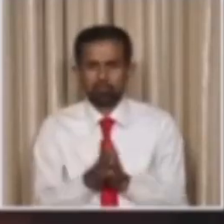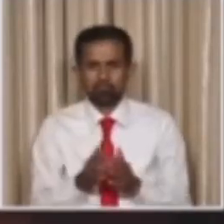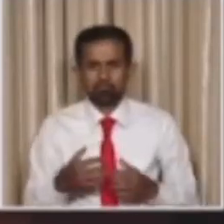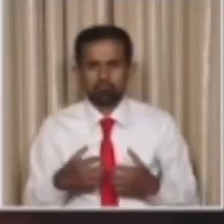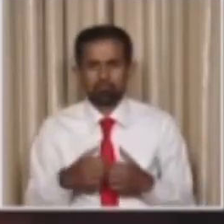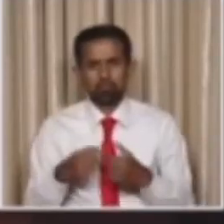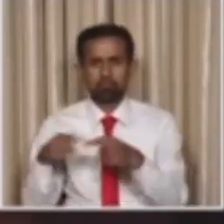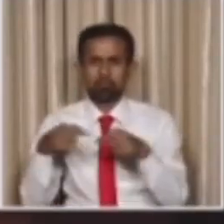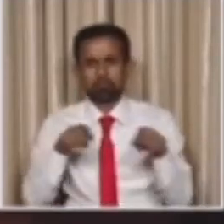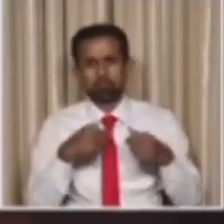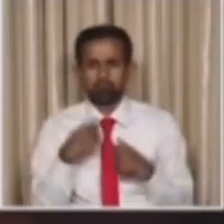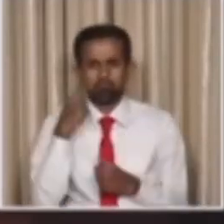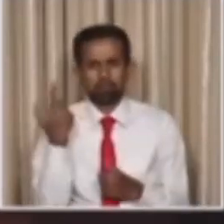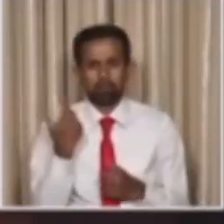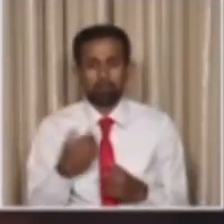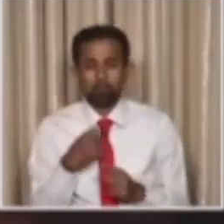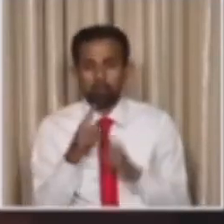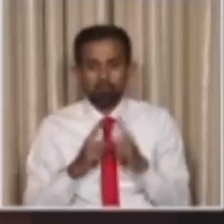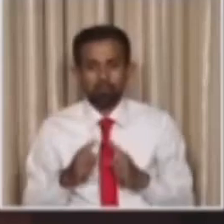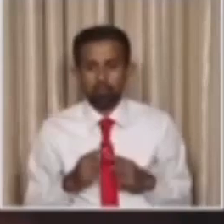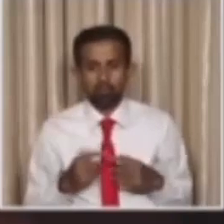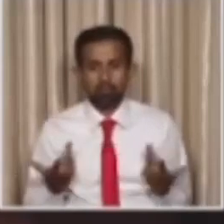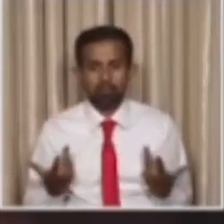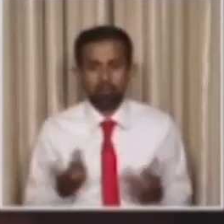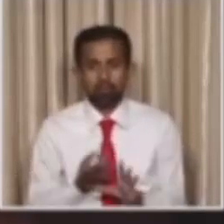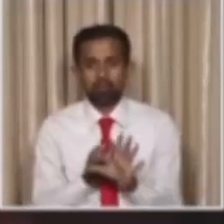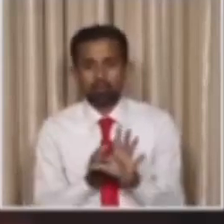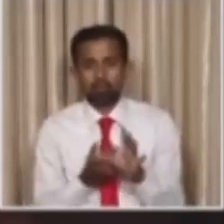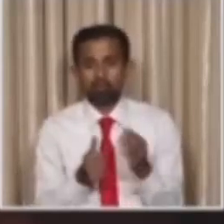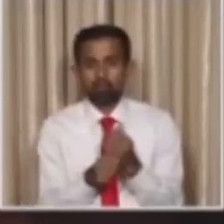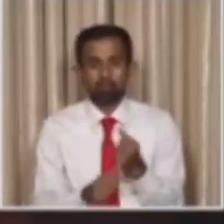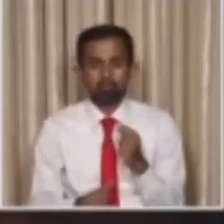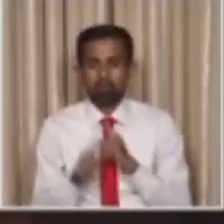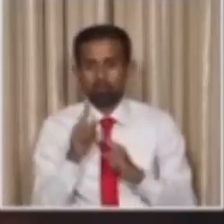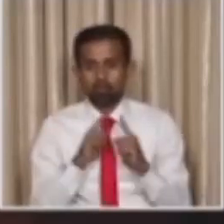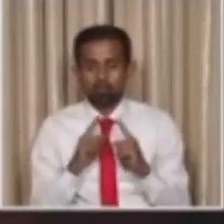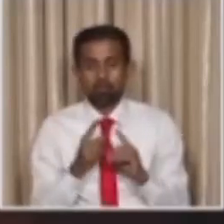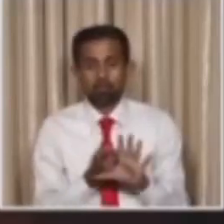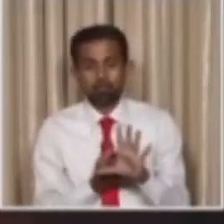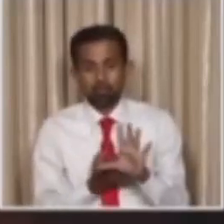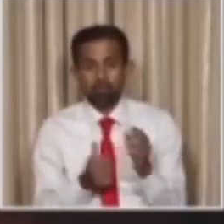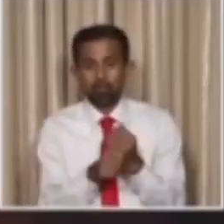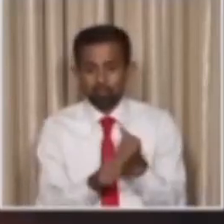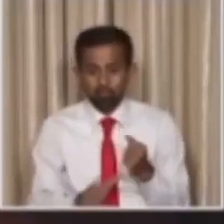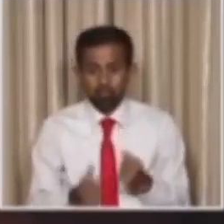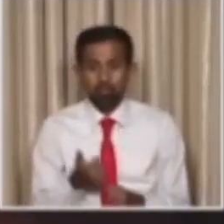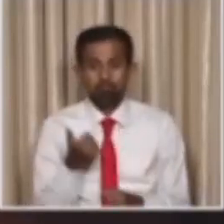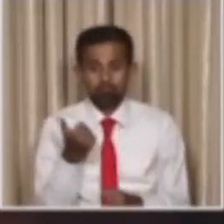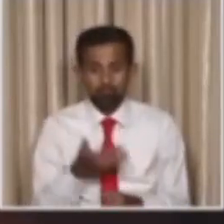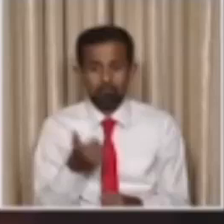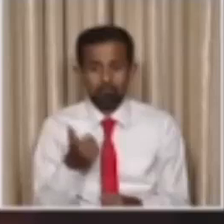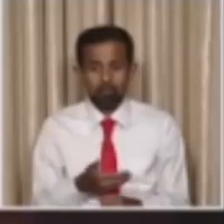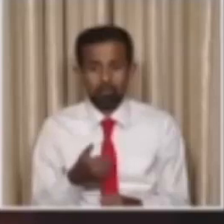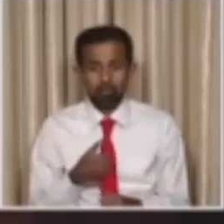දෙයක් නැහැ මම කතා කරේ නැහැ තරුණ නියෝජනත්වය ගැන ඇත්ත වශයෙන්ම තරුණ නියෝජනත්වය අත්‍යවශ්‍යයි